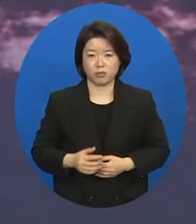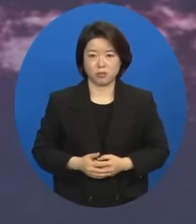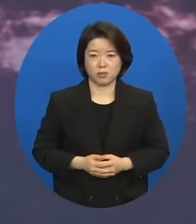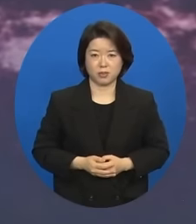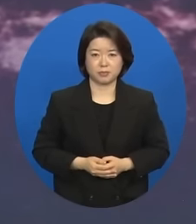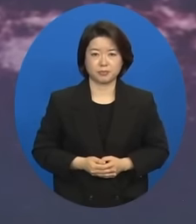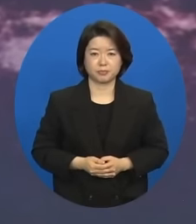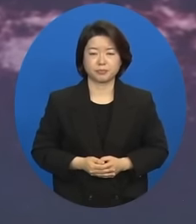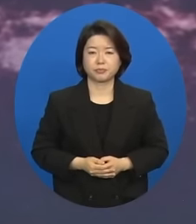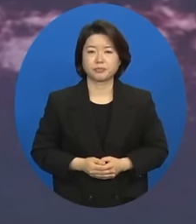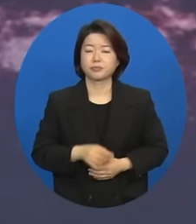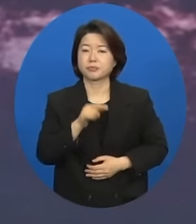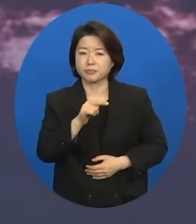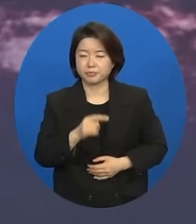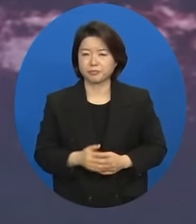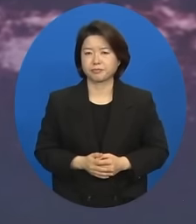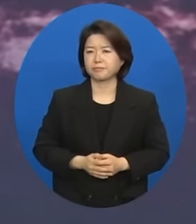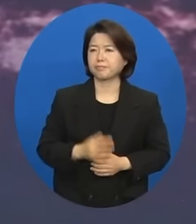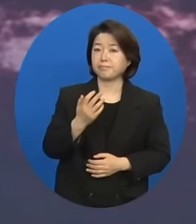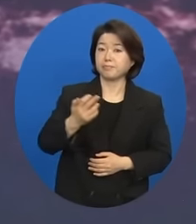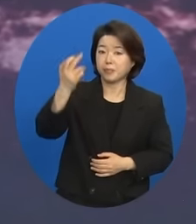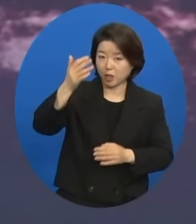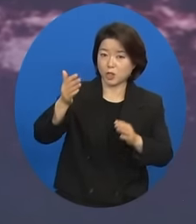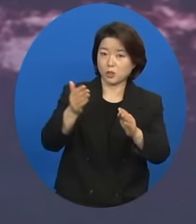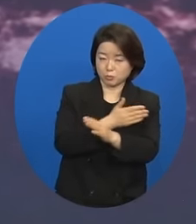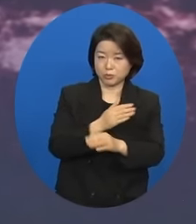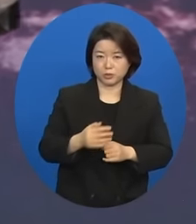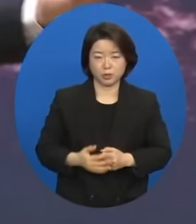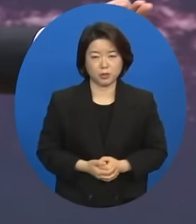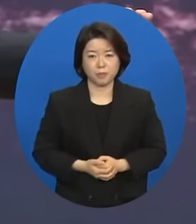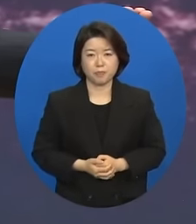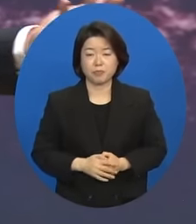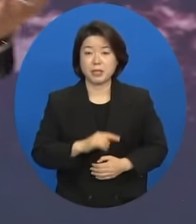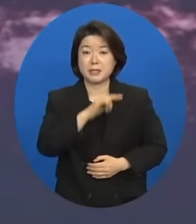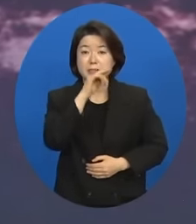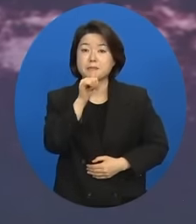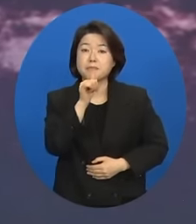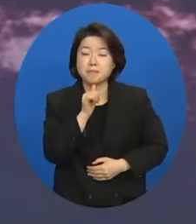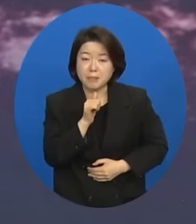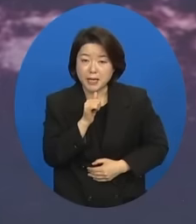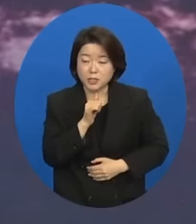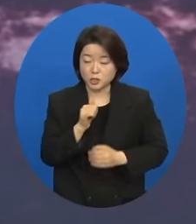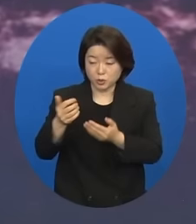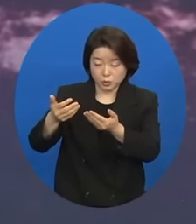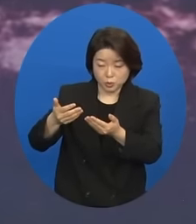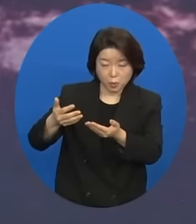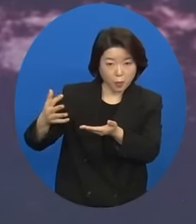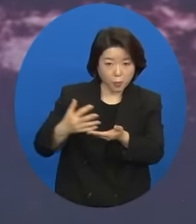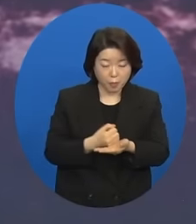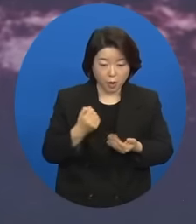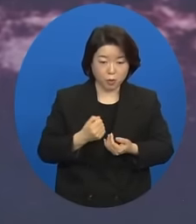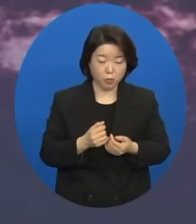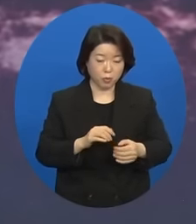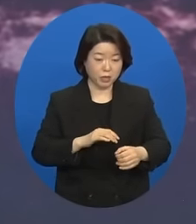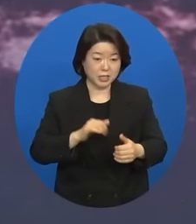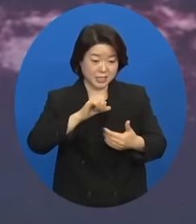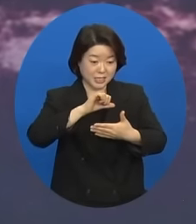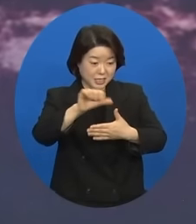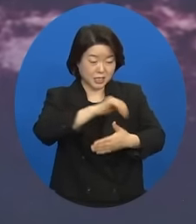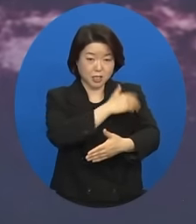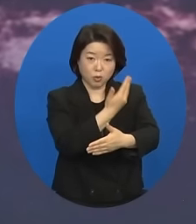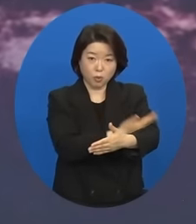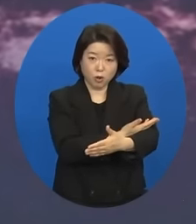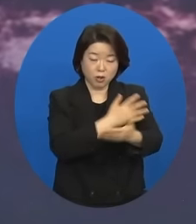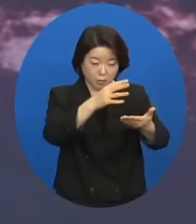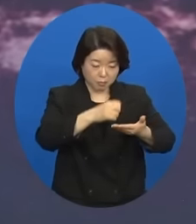거예요 자 형으로부터 팥죽을 주고 이제 장자권을 얻었는데 뭐 아무런 효능이 없어요